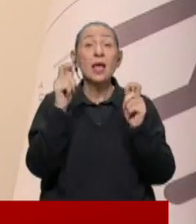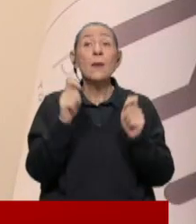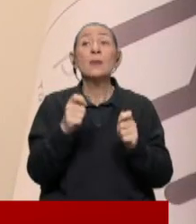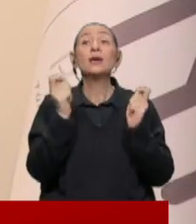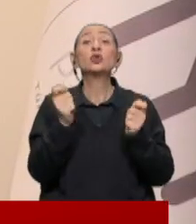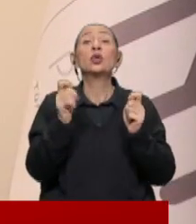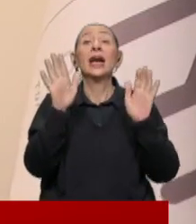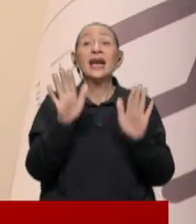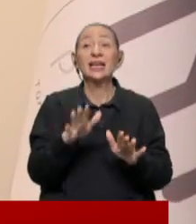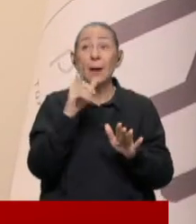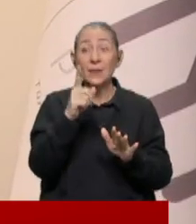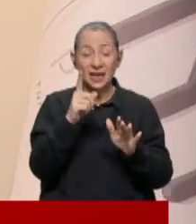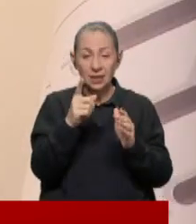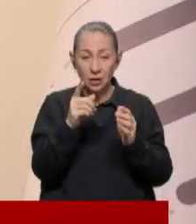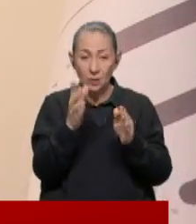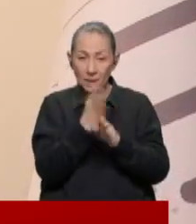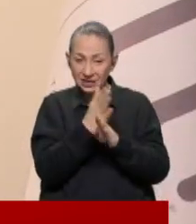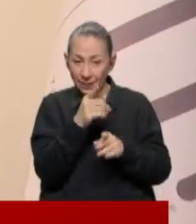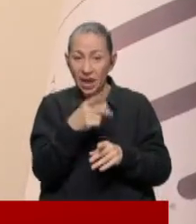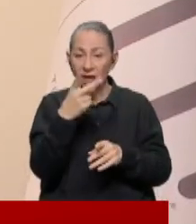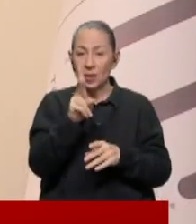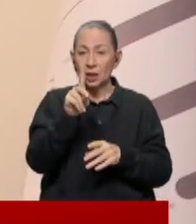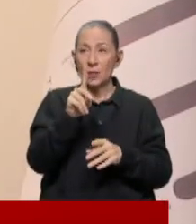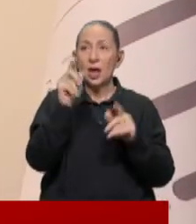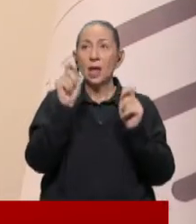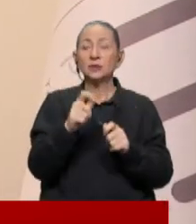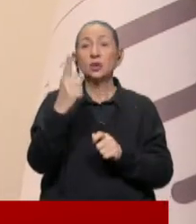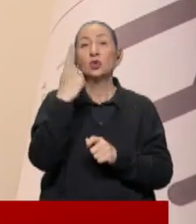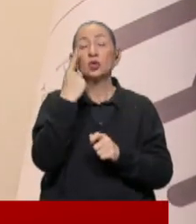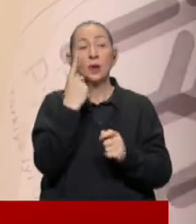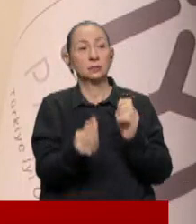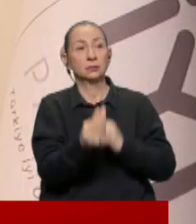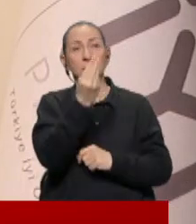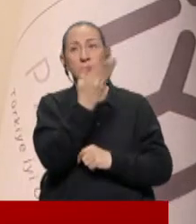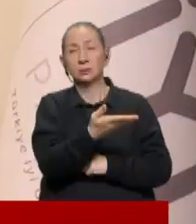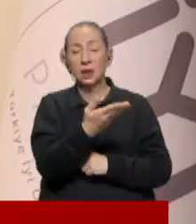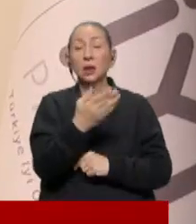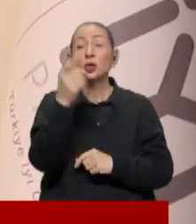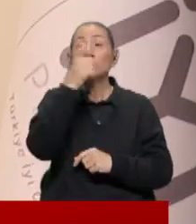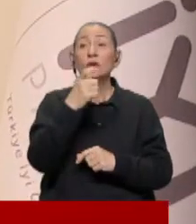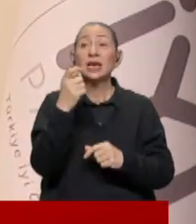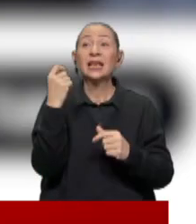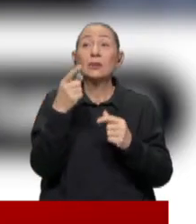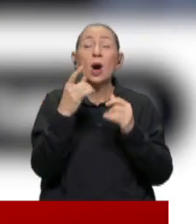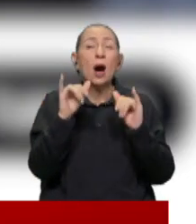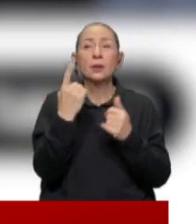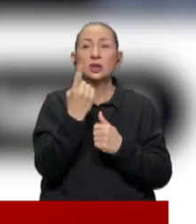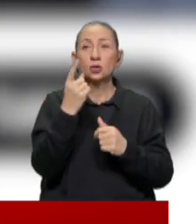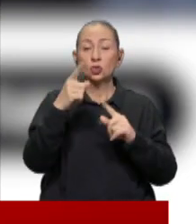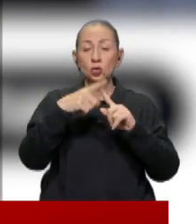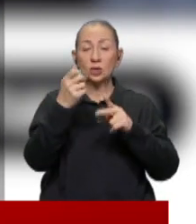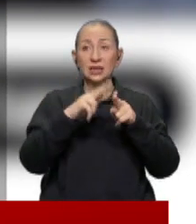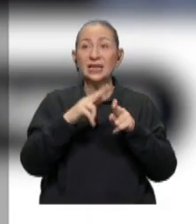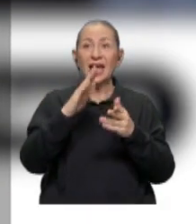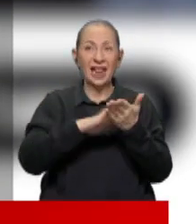uygulamak zorunda kaldığı bir enstrümanı 2021 yılında uygulamış bir hükümetle karşı karşıyayız. Türkiye için tekrar yine bir faizçi. TÜİK eliyle